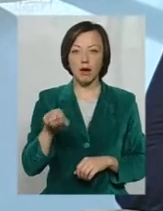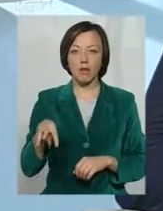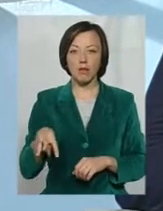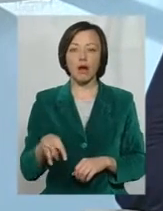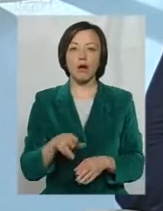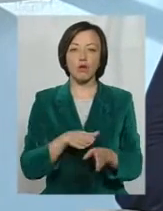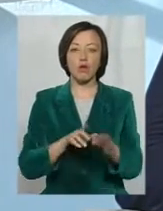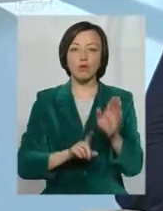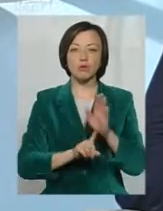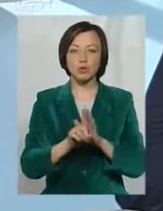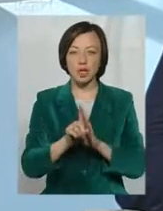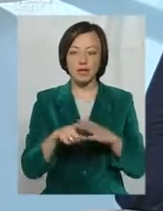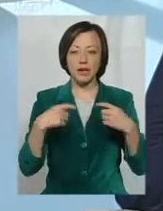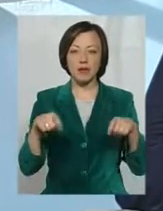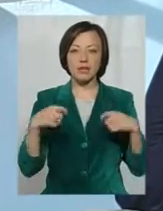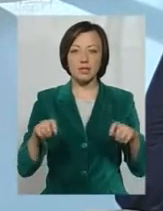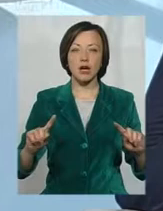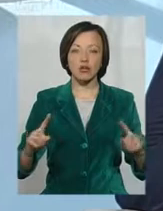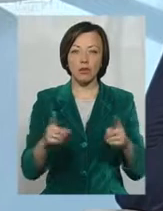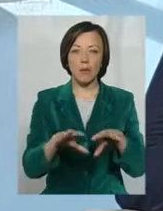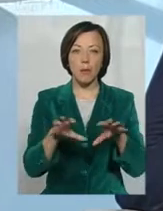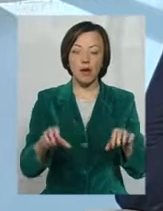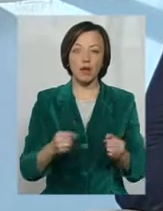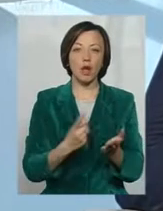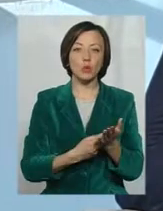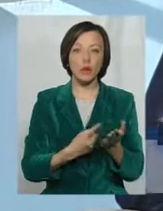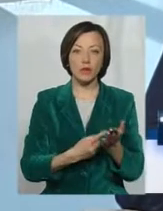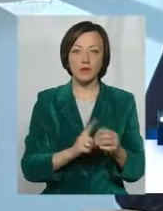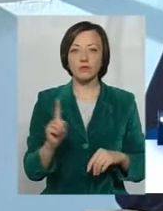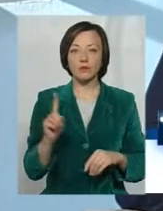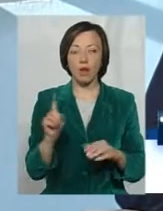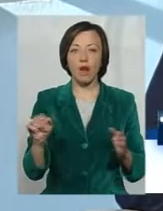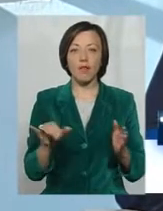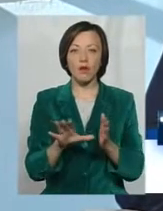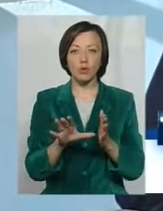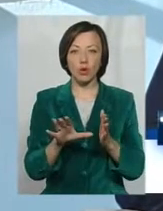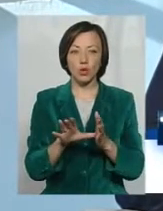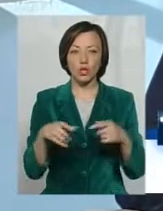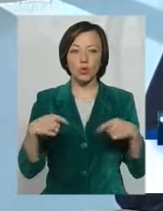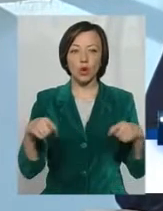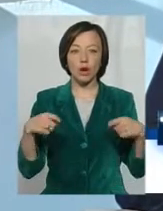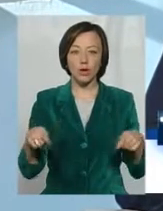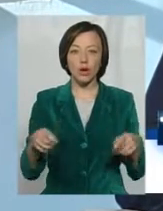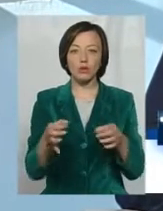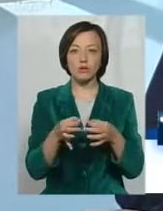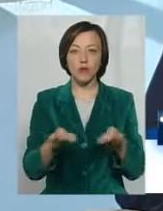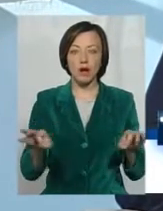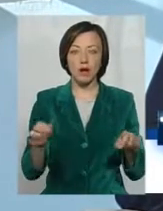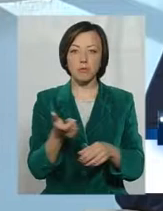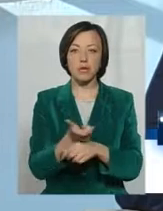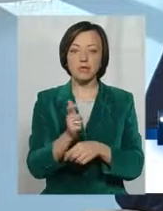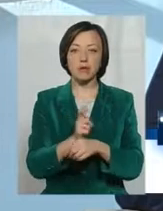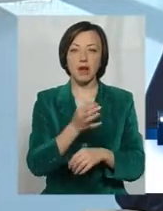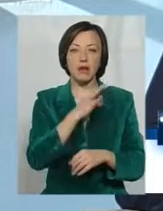діяльність з реалізації арештованого майна, довів, що саме електронні торги дозволяють максимально